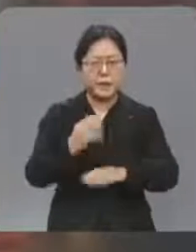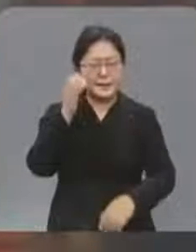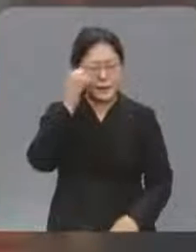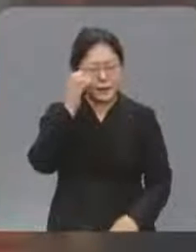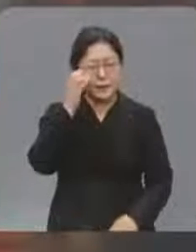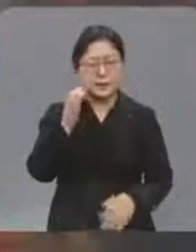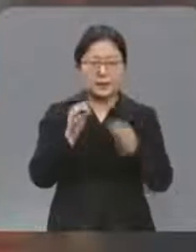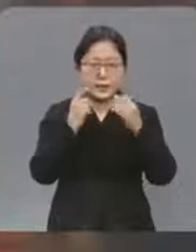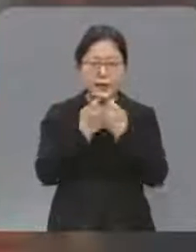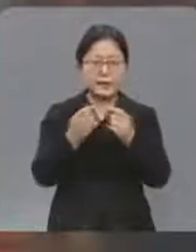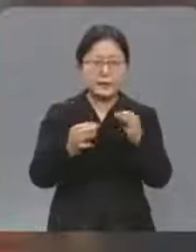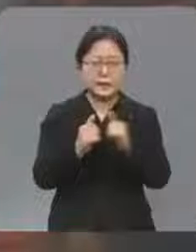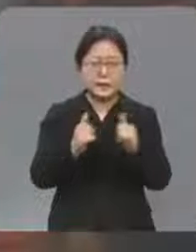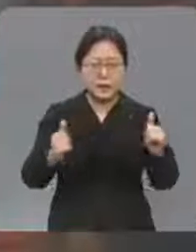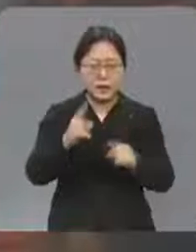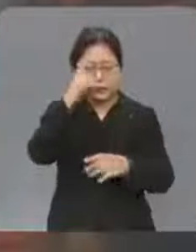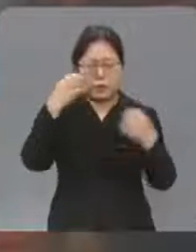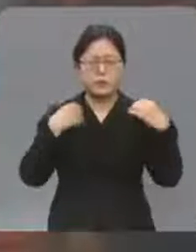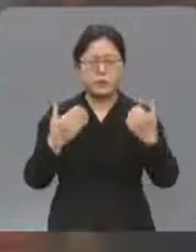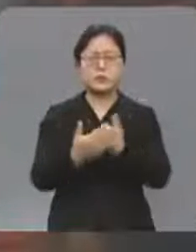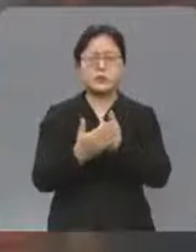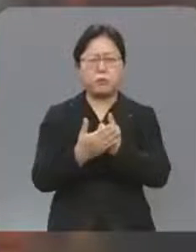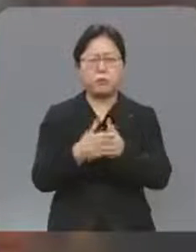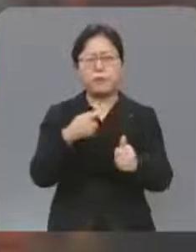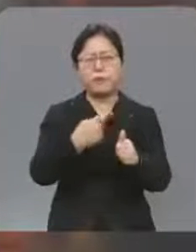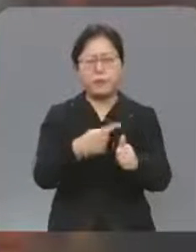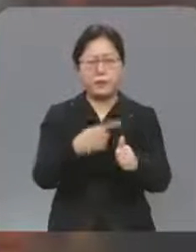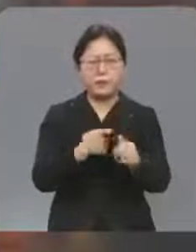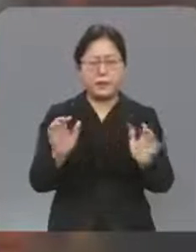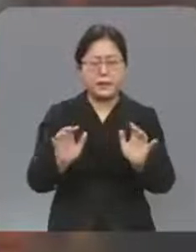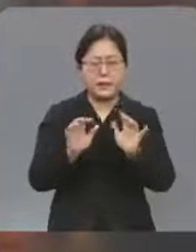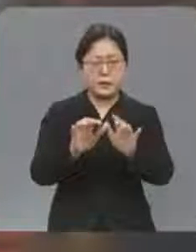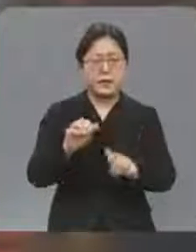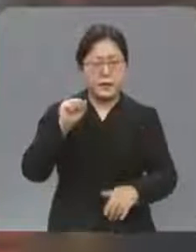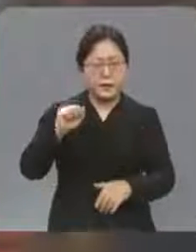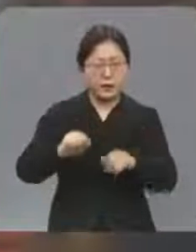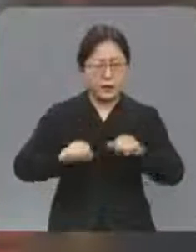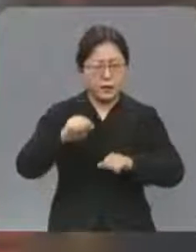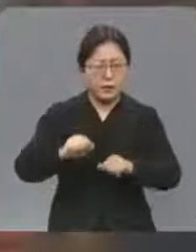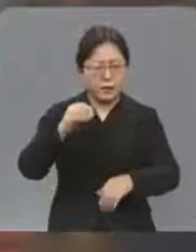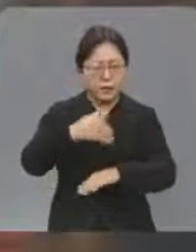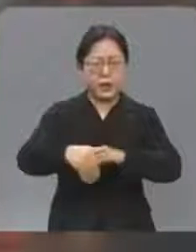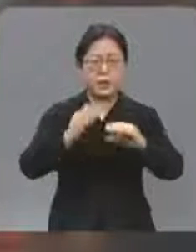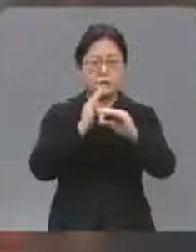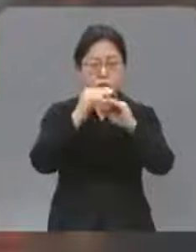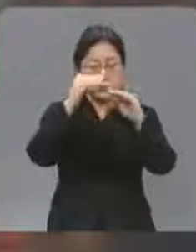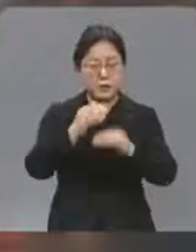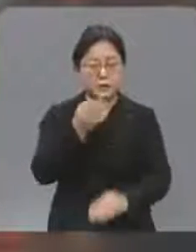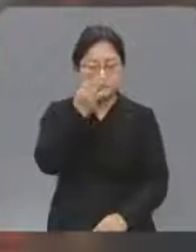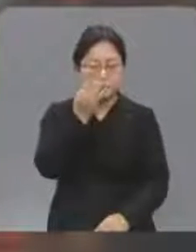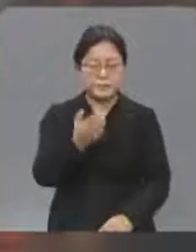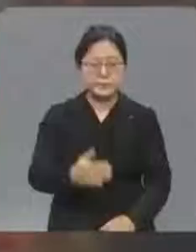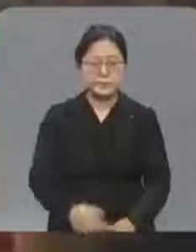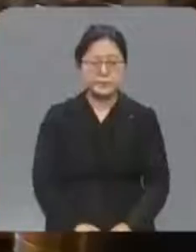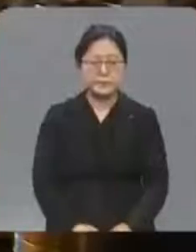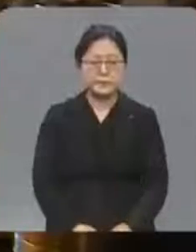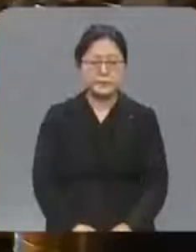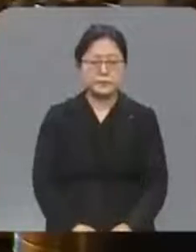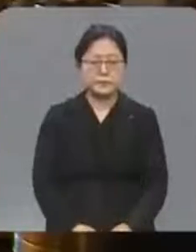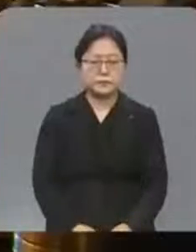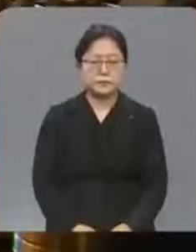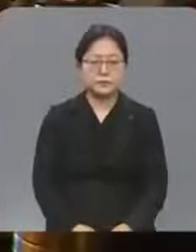기대했던 자영업자들은 정부 지원책을 비판하며 집단 행동을 예고했습니다. 민소훈 기자입니다.